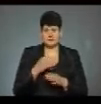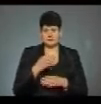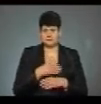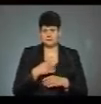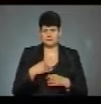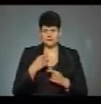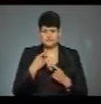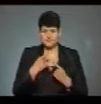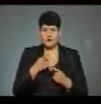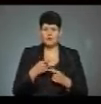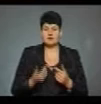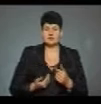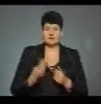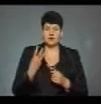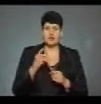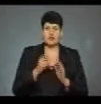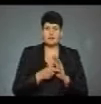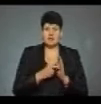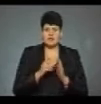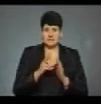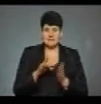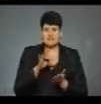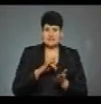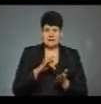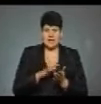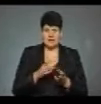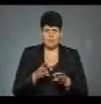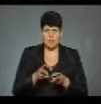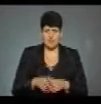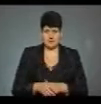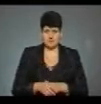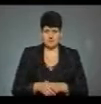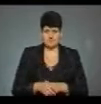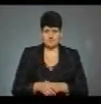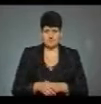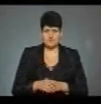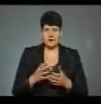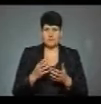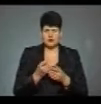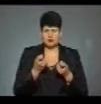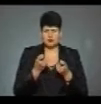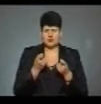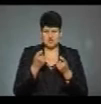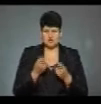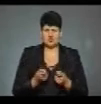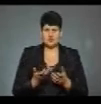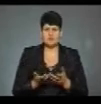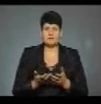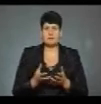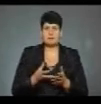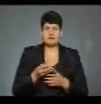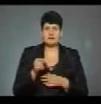називає. Каже, мешкає у трикімнатній квартирі з централізованим опаленням. Ну, вийшло трошки дешевше. Ми